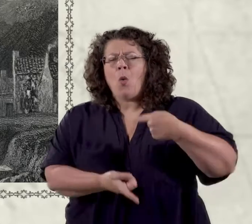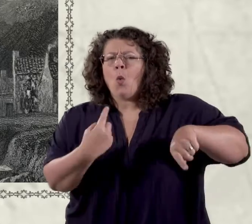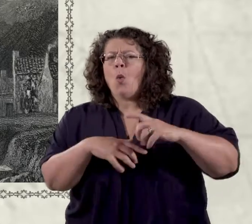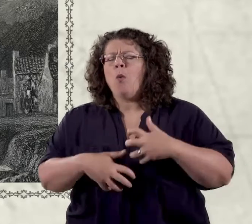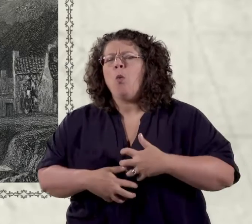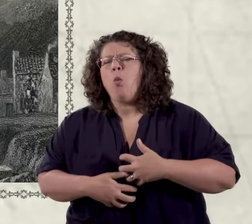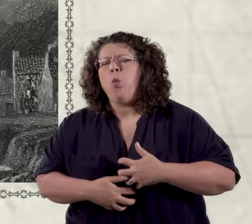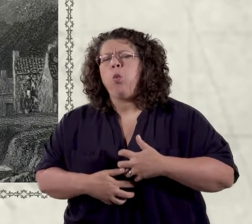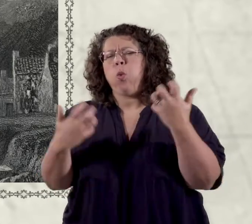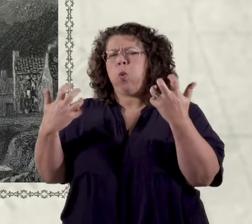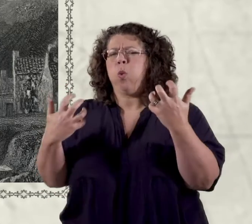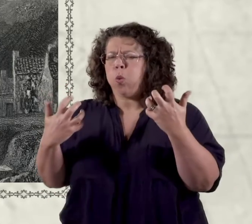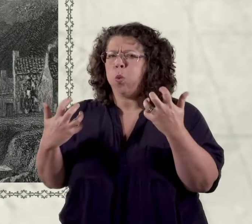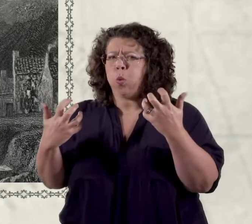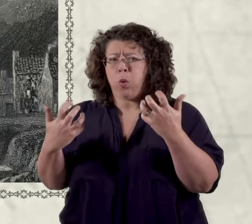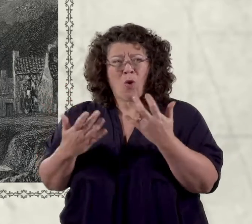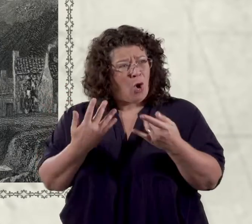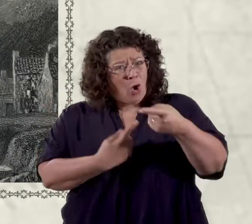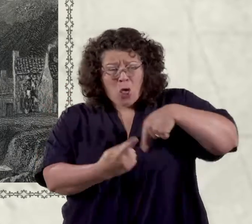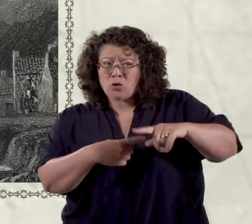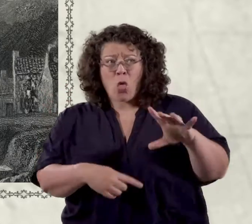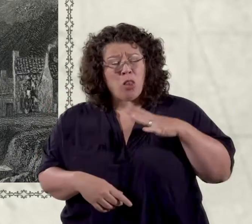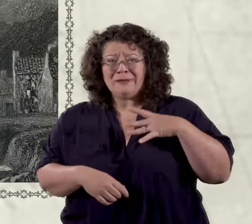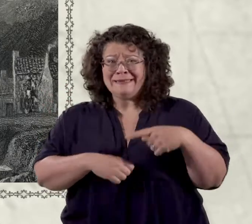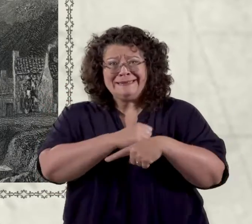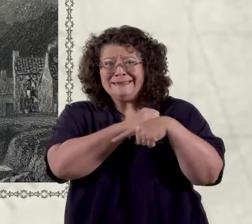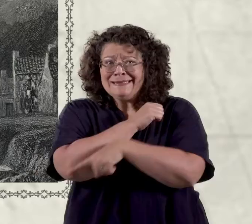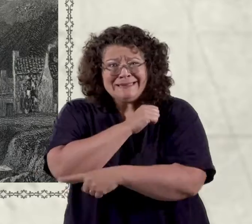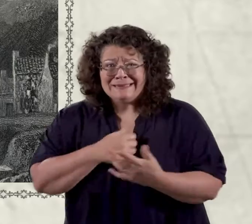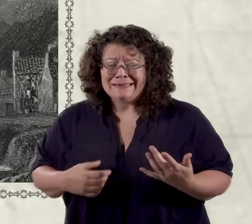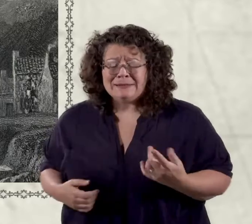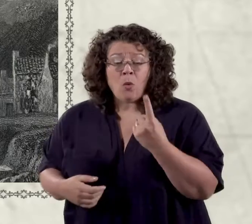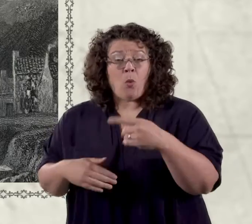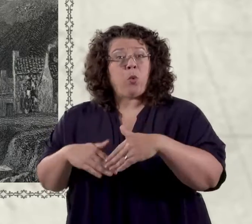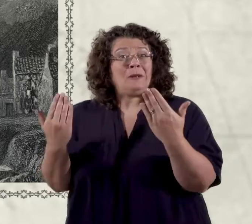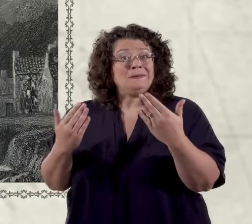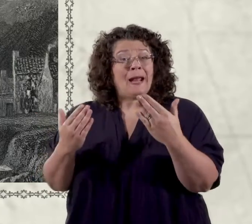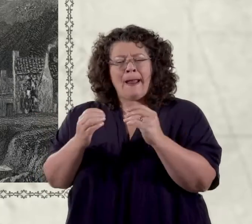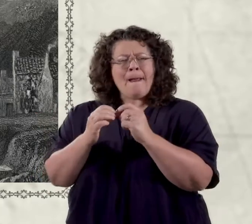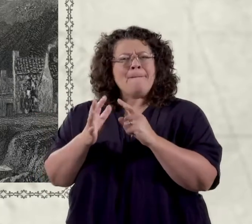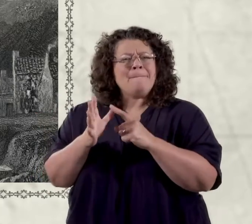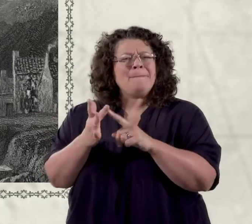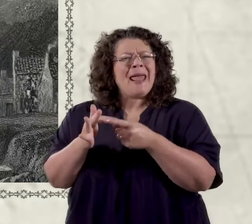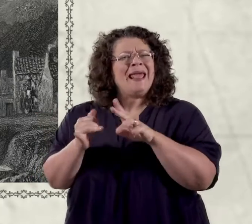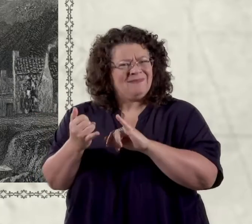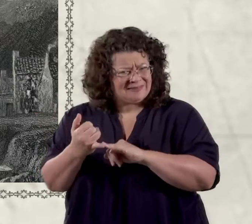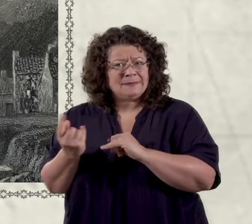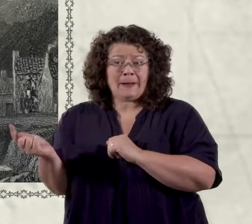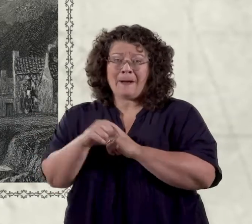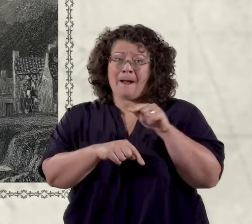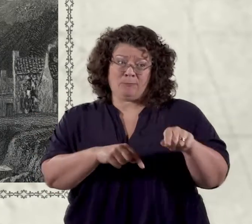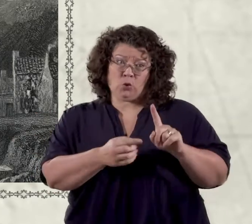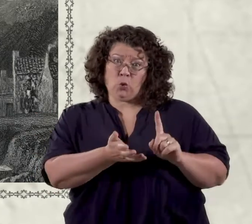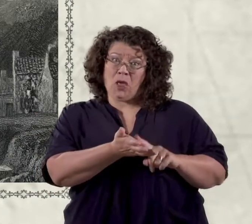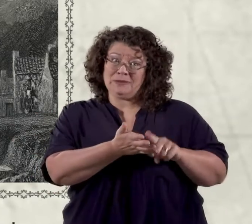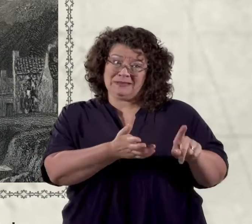yn flin. Oedd lot ni yn barod mewn dyled, yn cynnwys lewsyn. Un diwrnod, dyma'r bailiffs yn dod